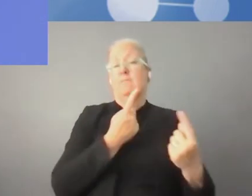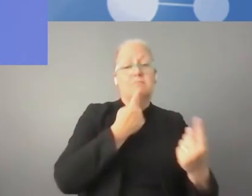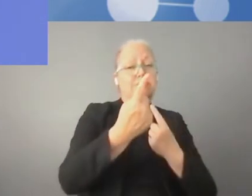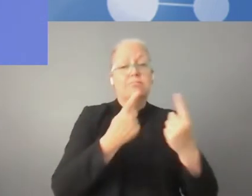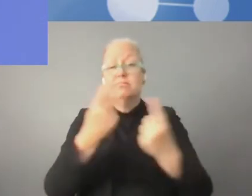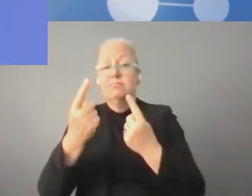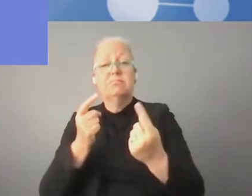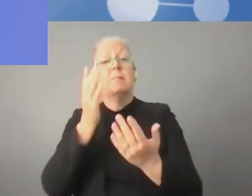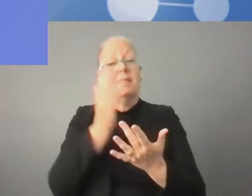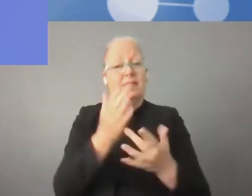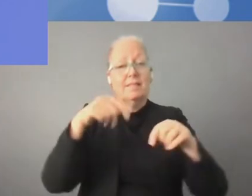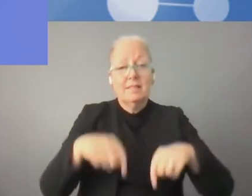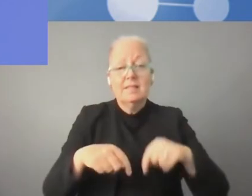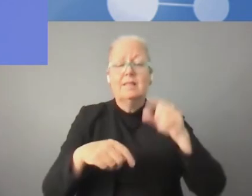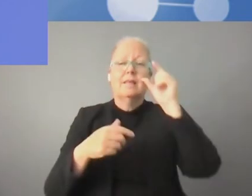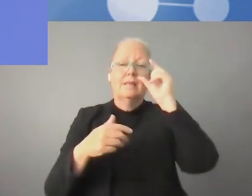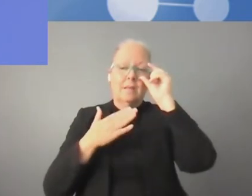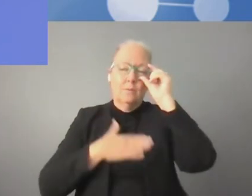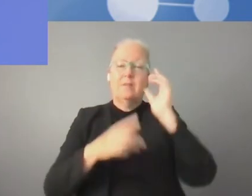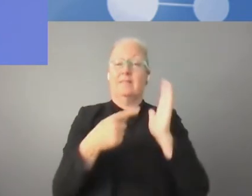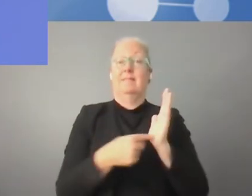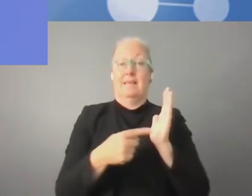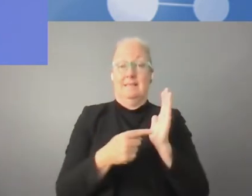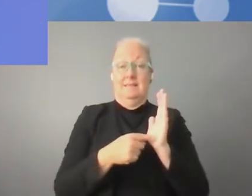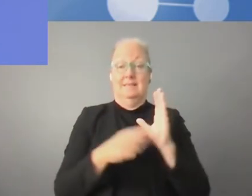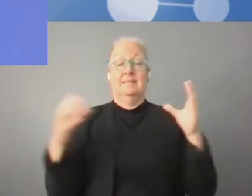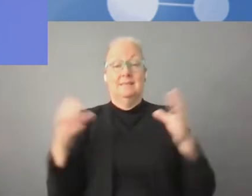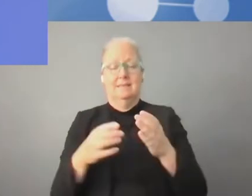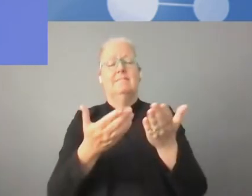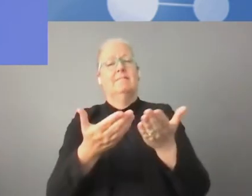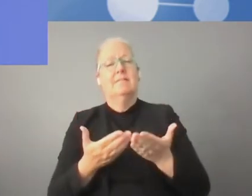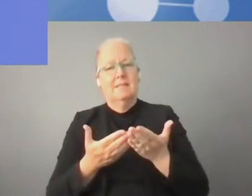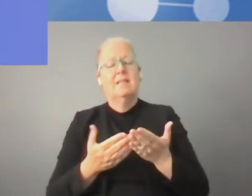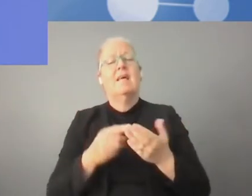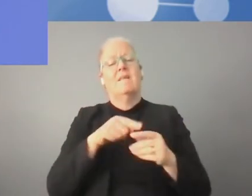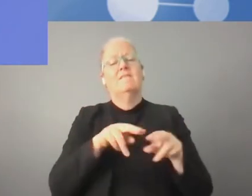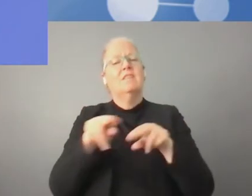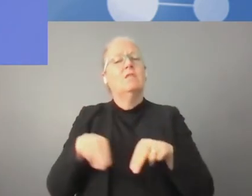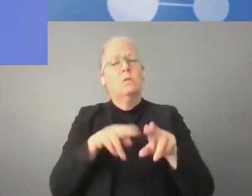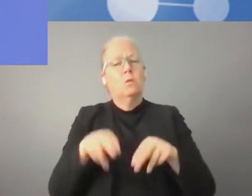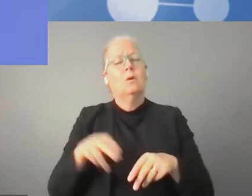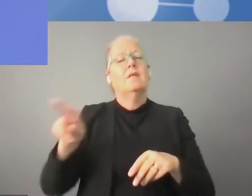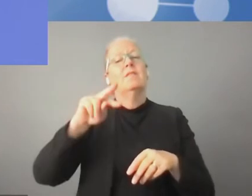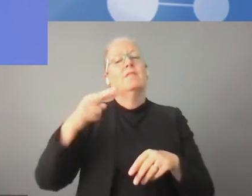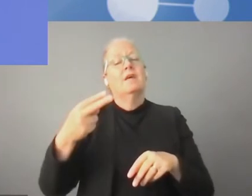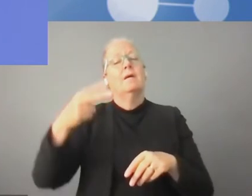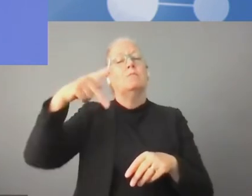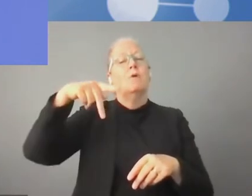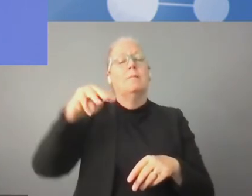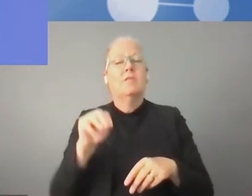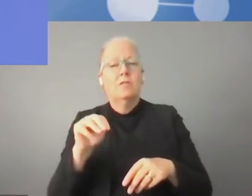以说做得更好。我们已经达到了一半我们的计划。那么现在我们想请我们